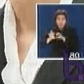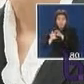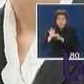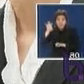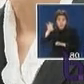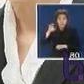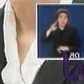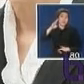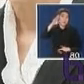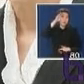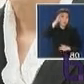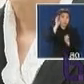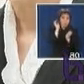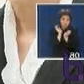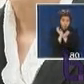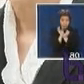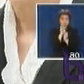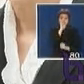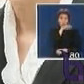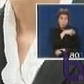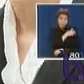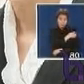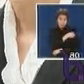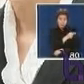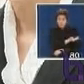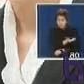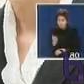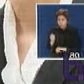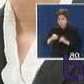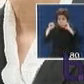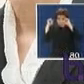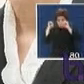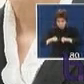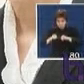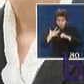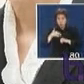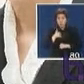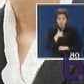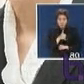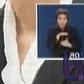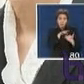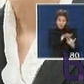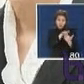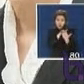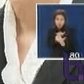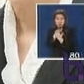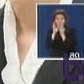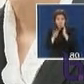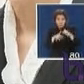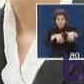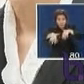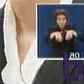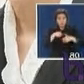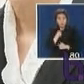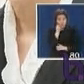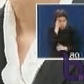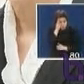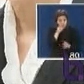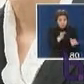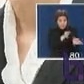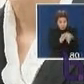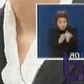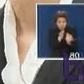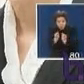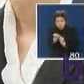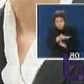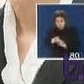ตำรวจแห่งชาติและกรุงเทพมหานครค่ะรวมถึงจะต้องลงไปสื่อสารกับมวลชนให้เข้าใจพร้อมกับดำเนิน